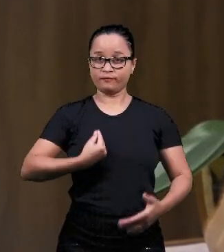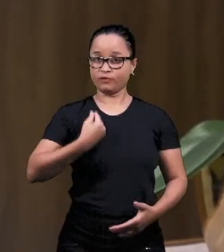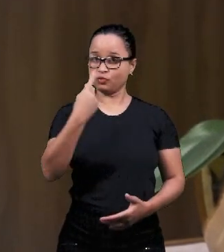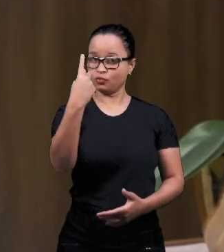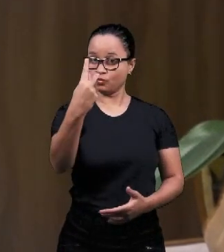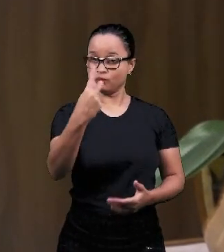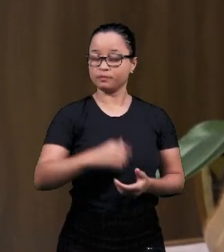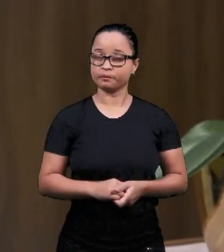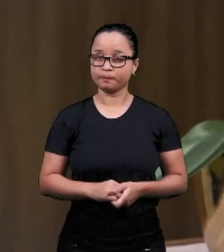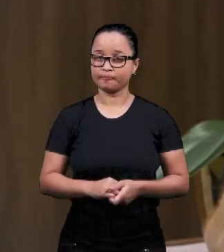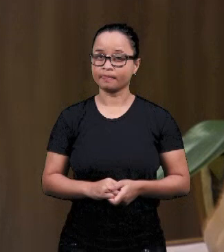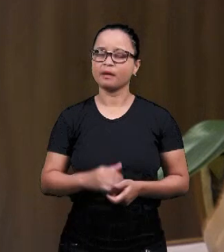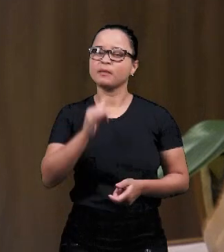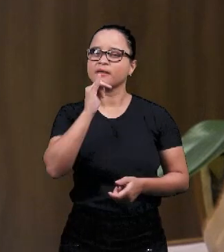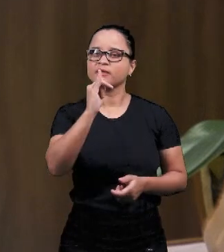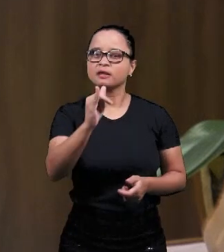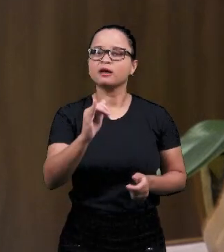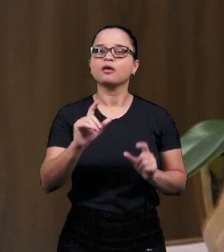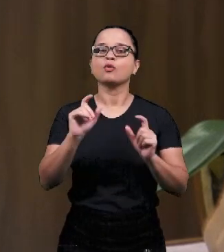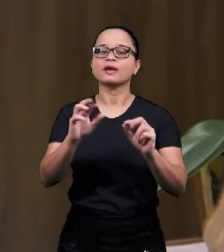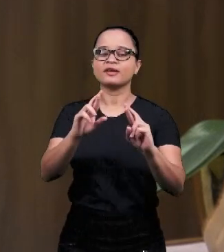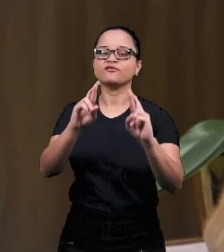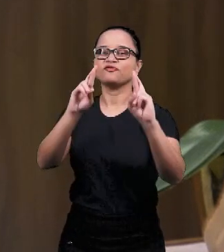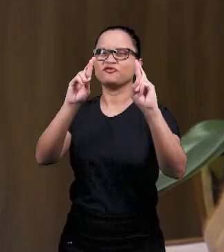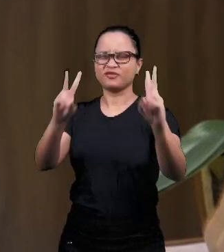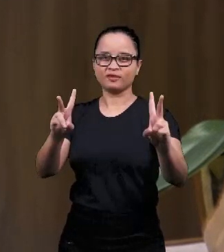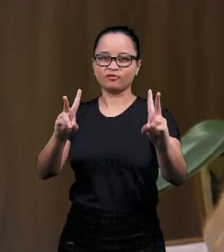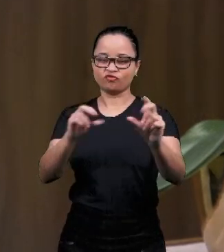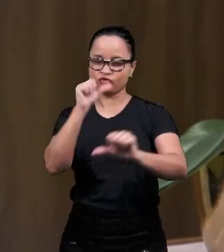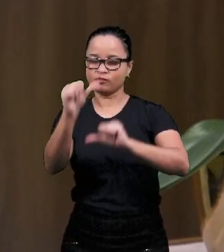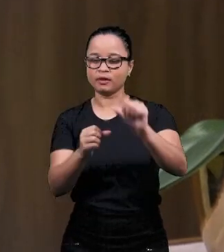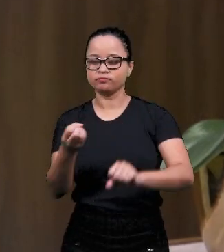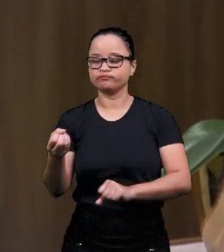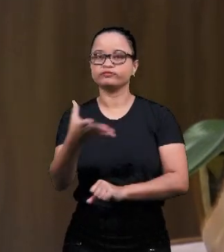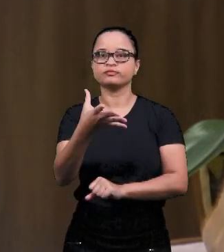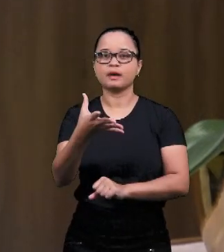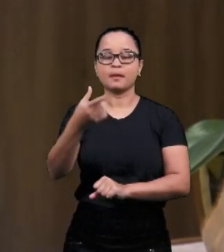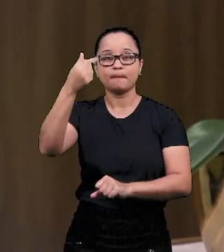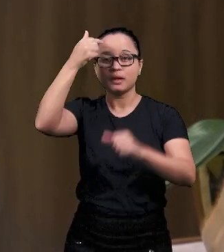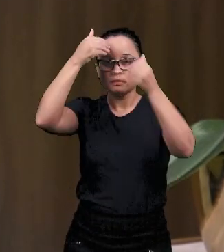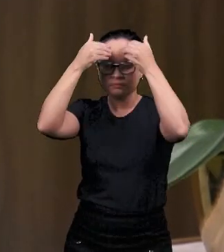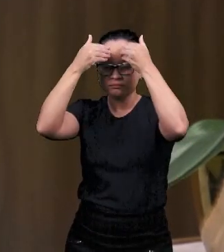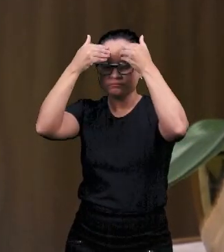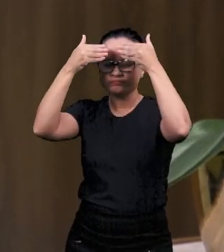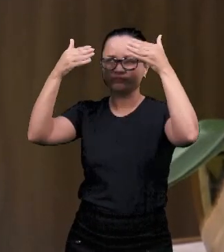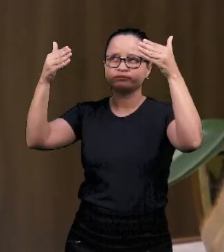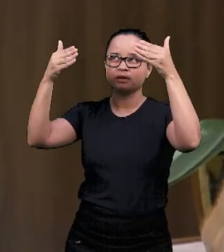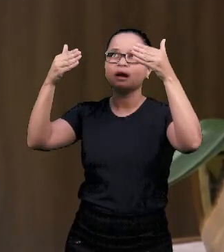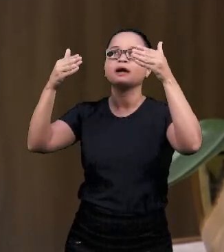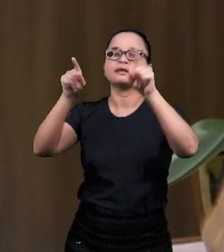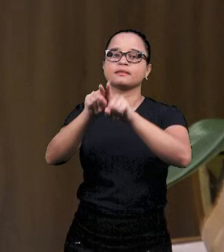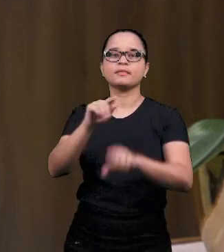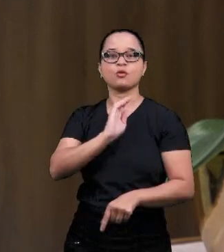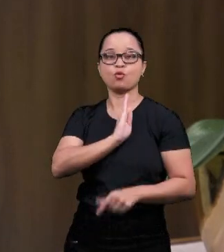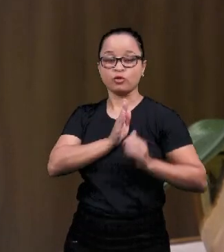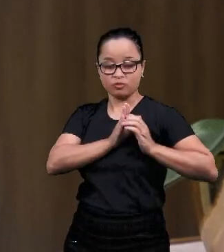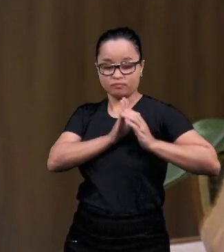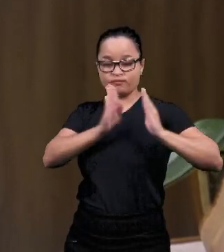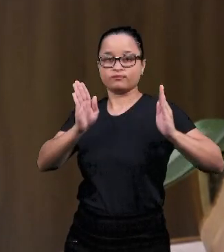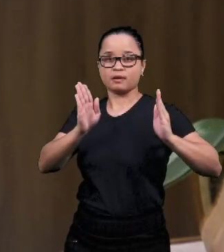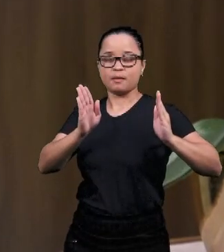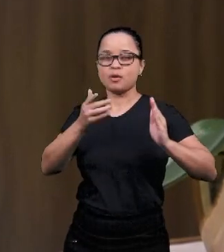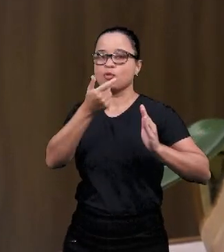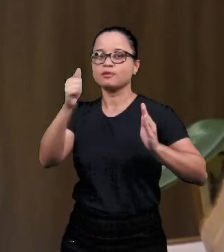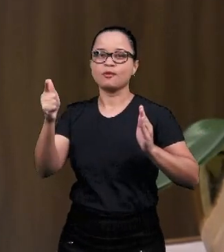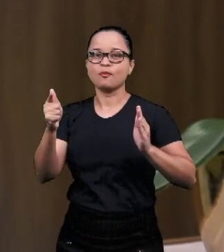себя, чтобы проговорить тебе о чем-то другом, отличном, то, что преображает. Открой сердце, открой